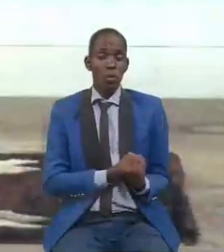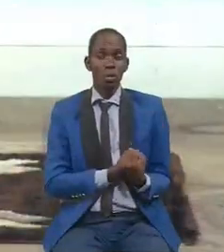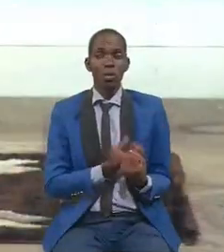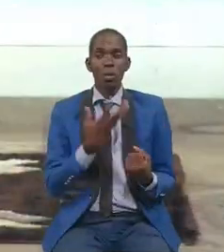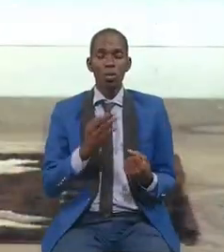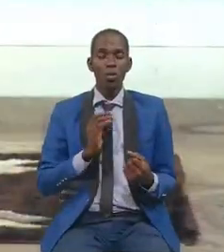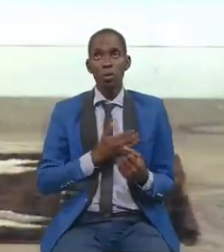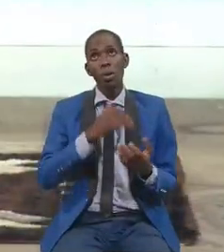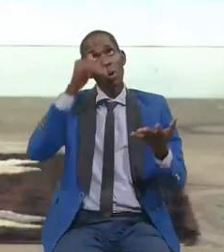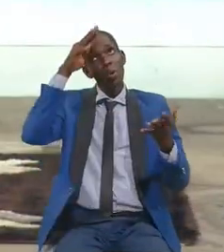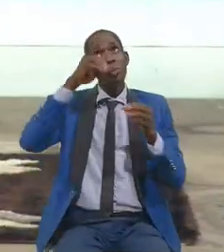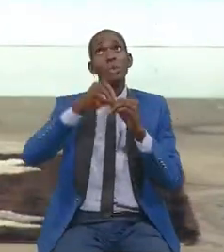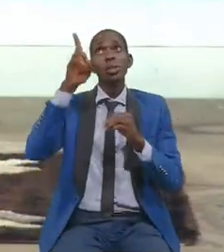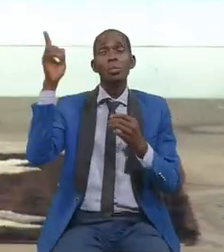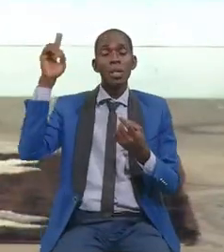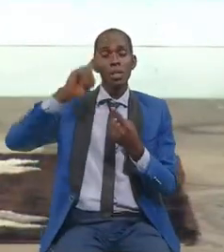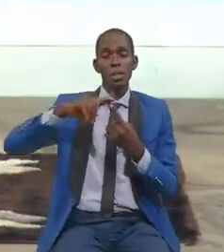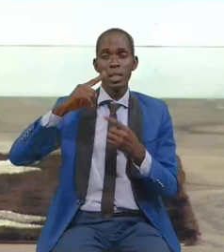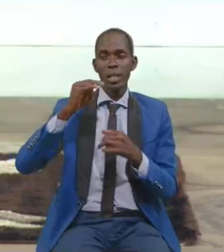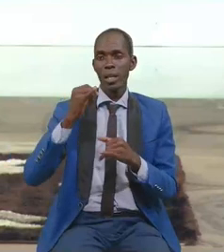glorifions. Verset 14.